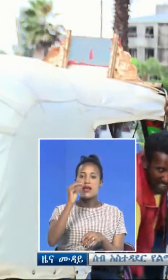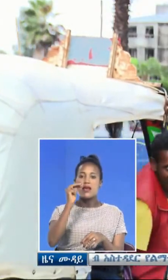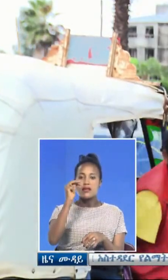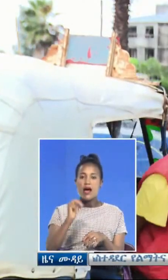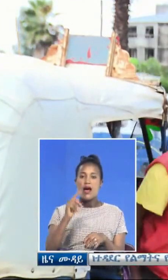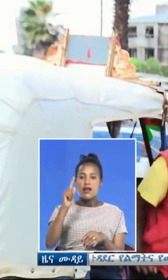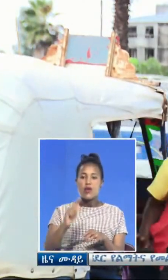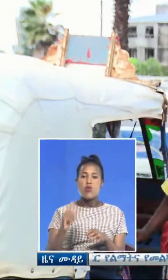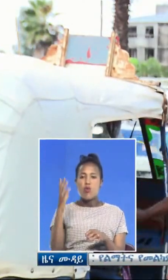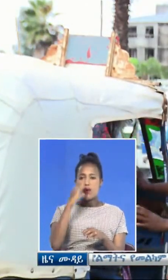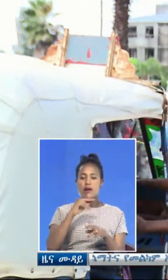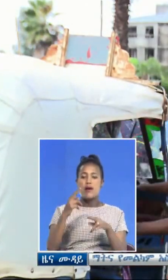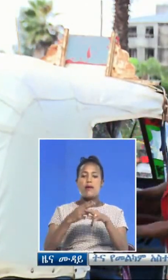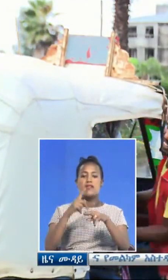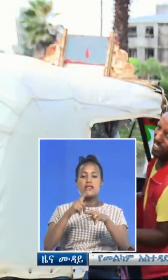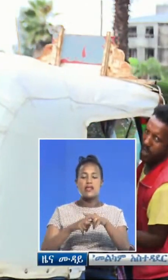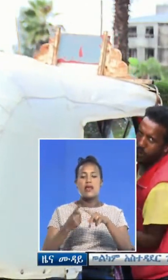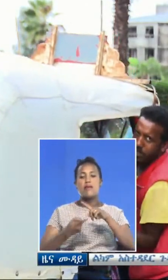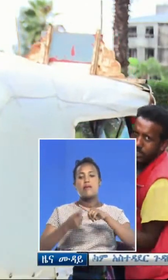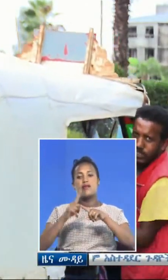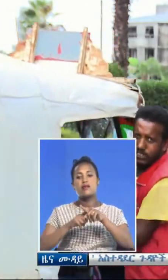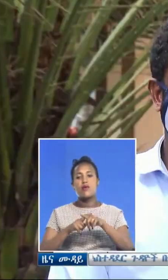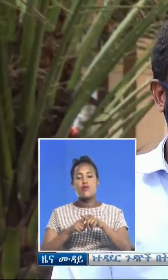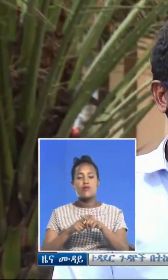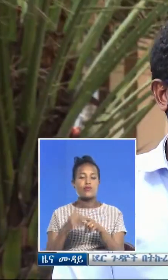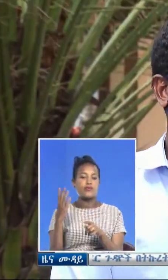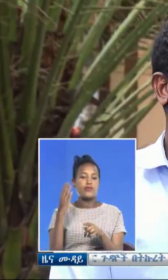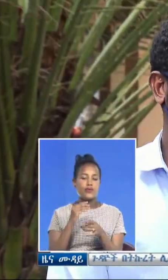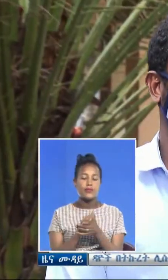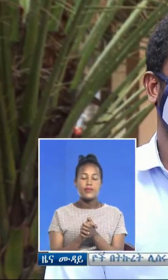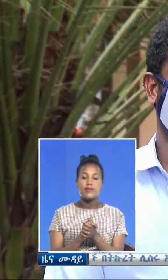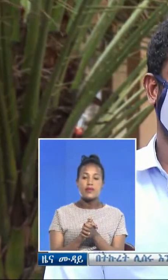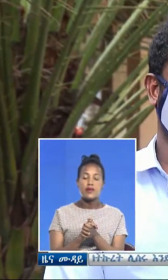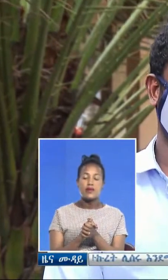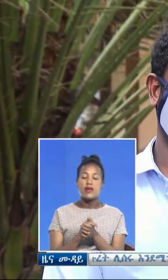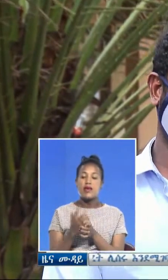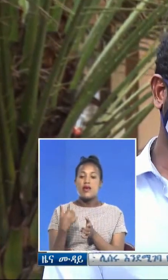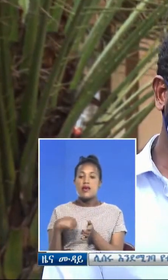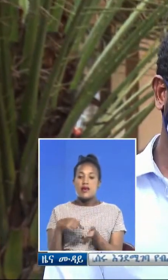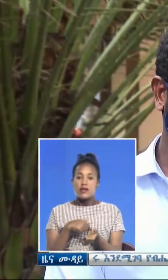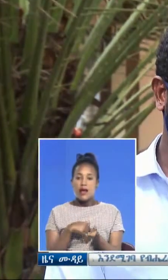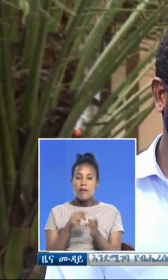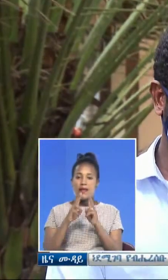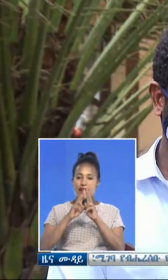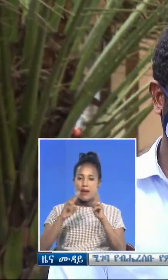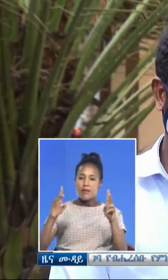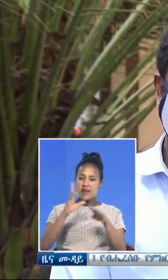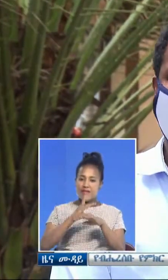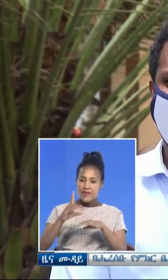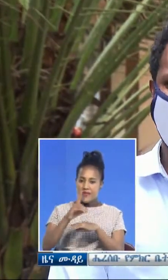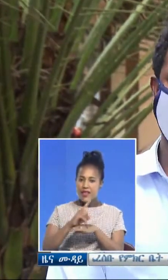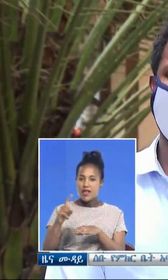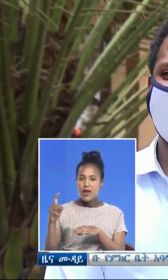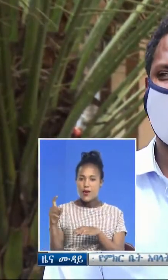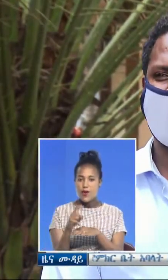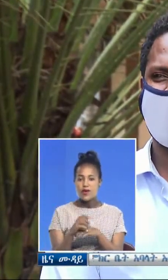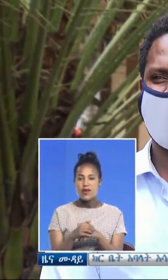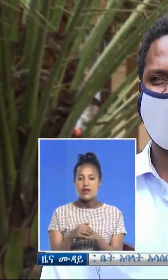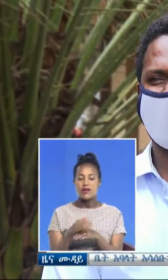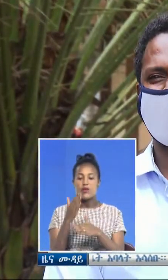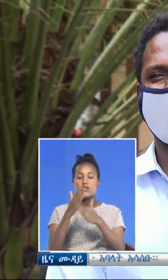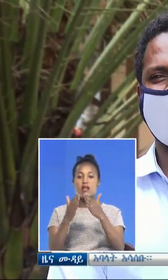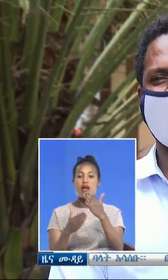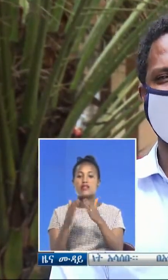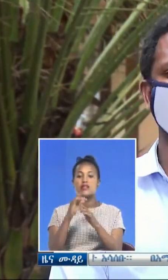ደግሞ ባጭር ጊዜ ቢመልሰው ትልቅ ለውጥ አለ ብዬ አስባለሁ። እንግዲህ በእኛ በጣም ከፍተኛ የሆነ